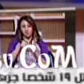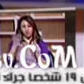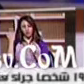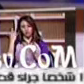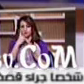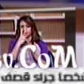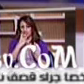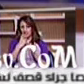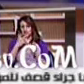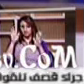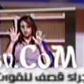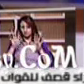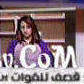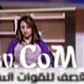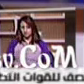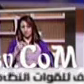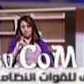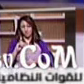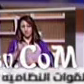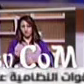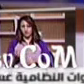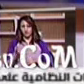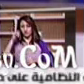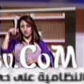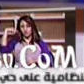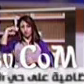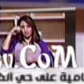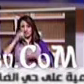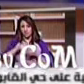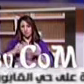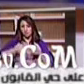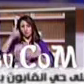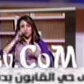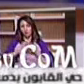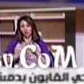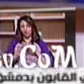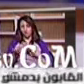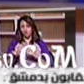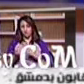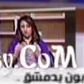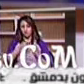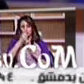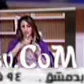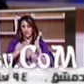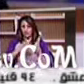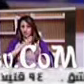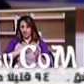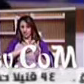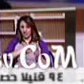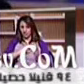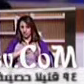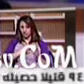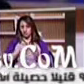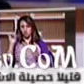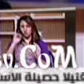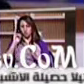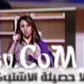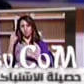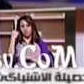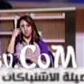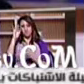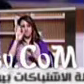ليعط سياسات الطرف الموجود الان بالسلطه تضمنت الوثيقه ان جيش مصر العظيم هو درع الوطن